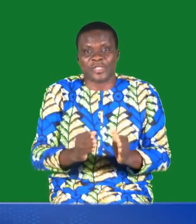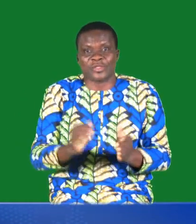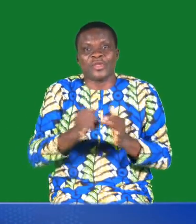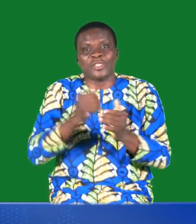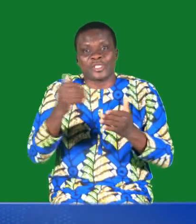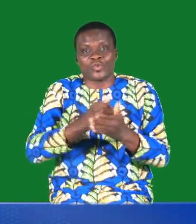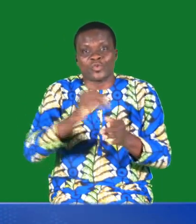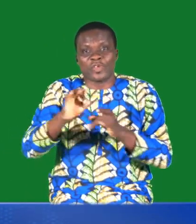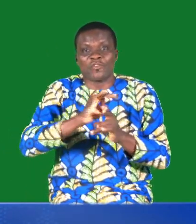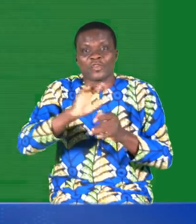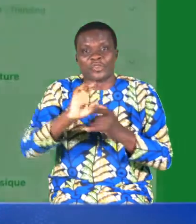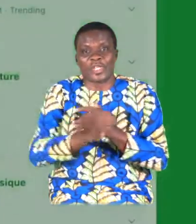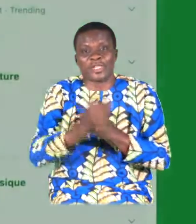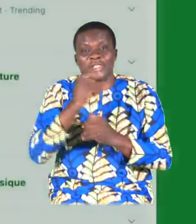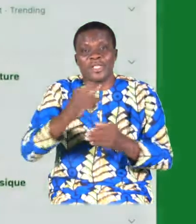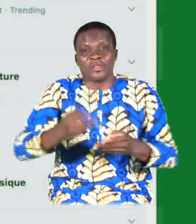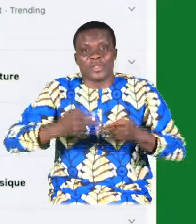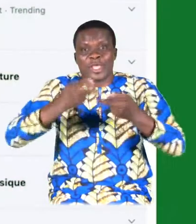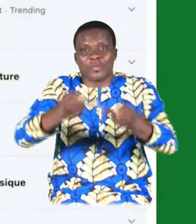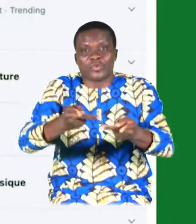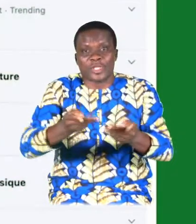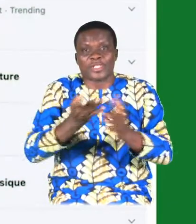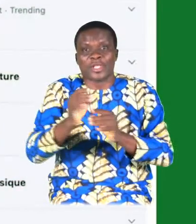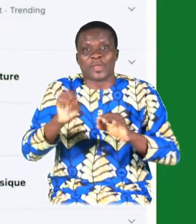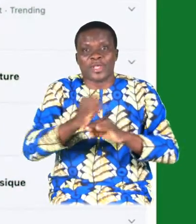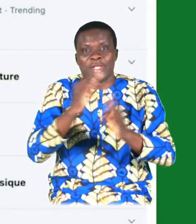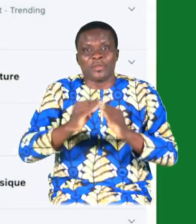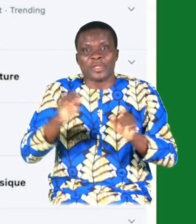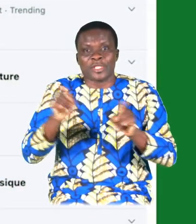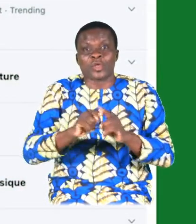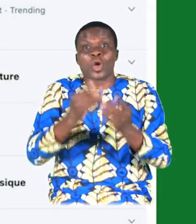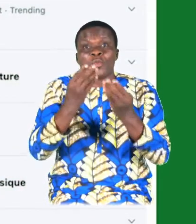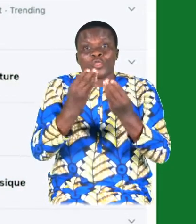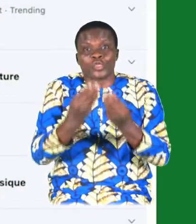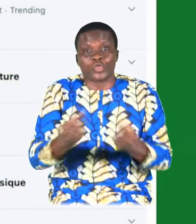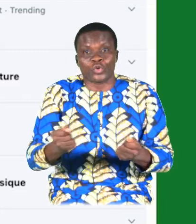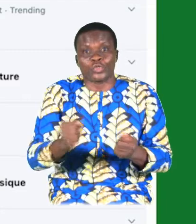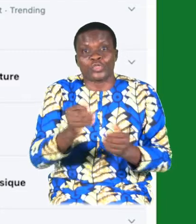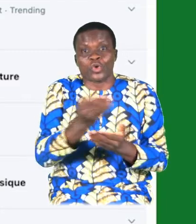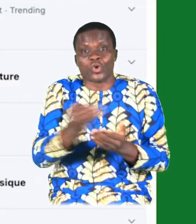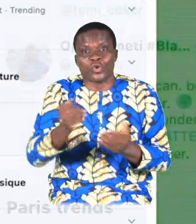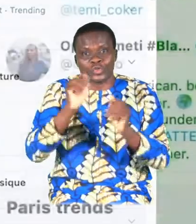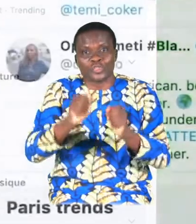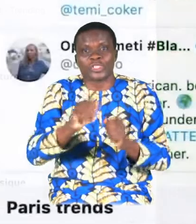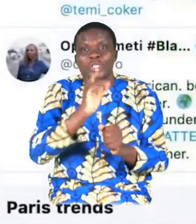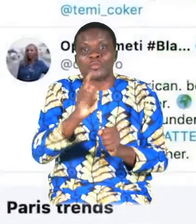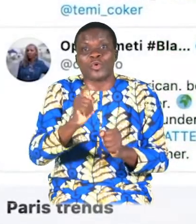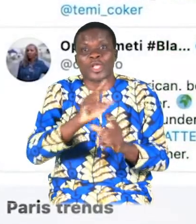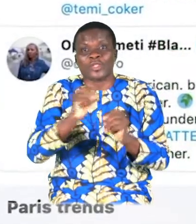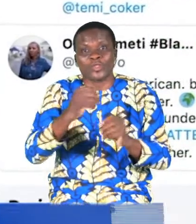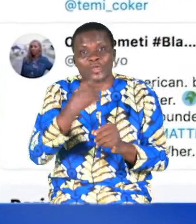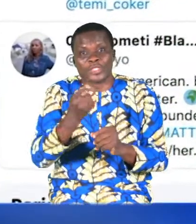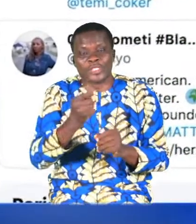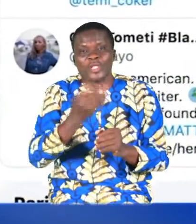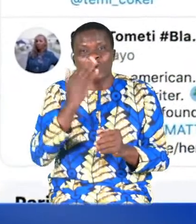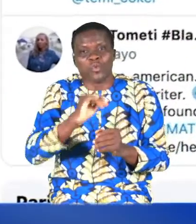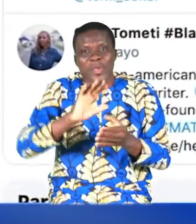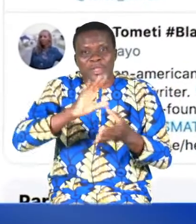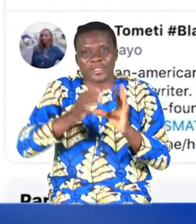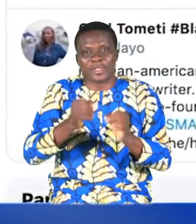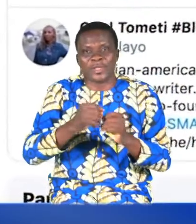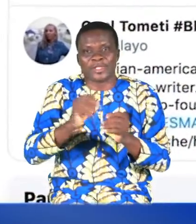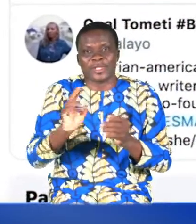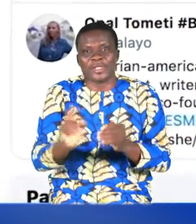nouvelle fonctionnalité est présentée par l'entreprise comme une solution aux choses qui peuvent être non dites ou mal interprétées